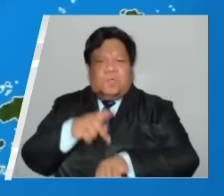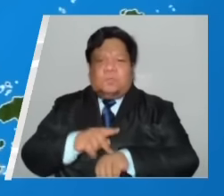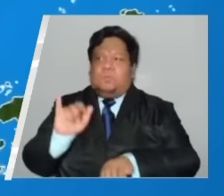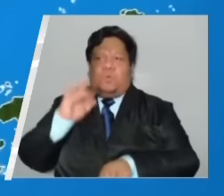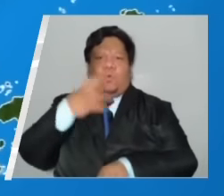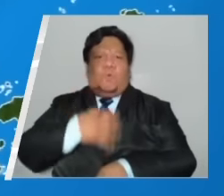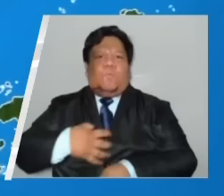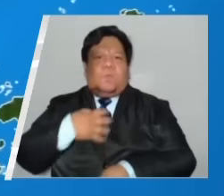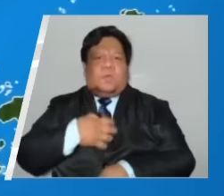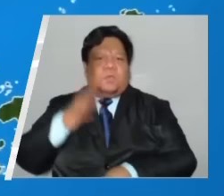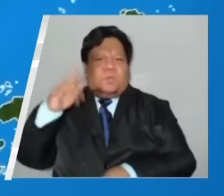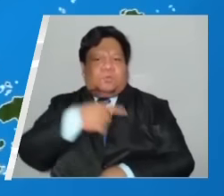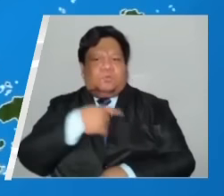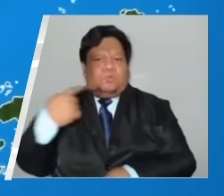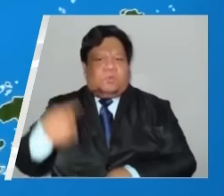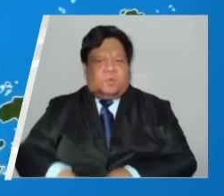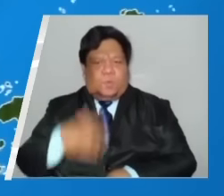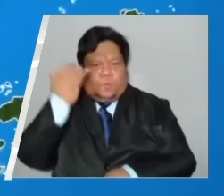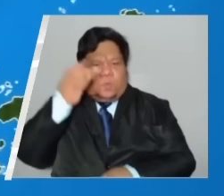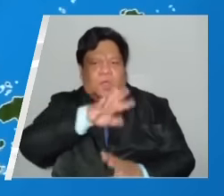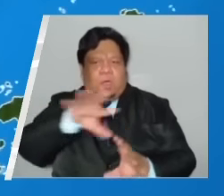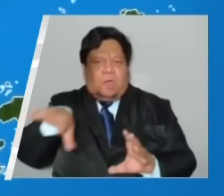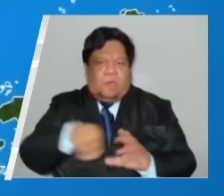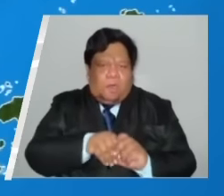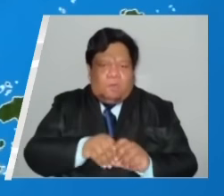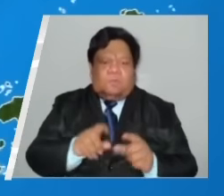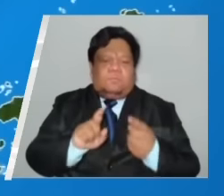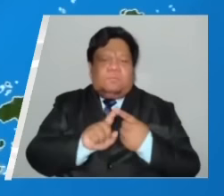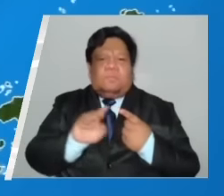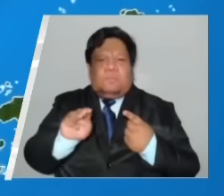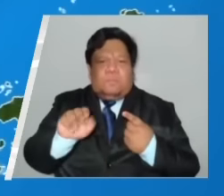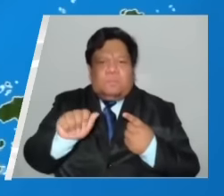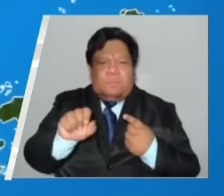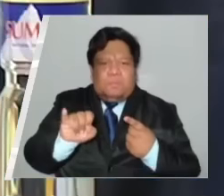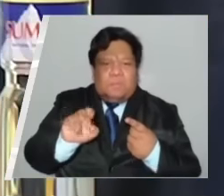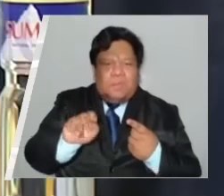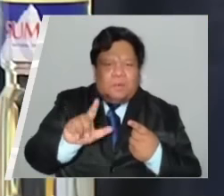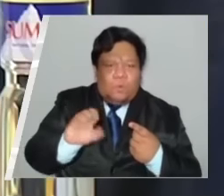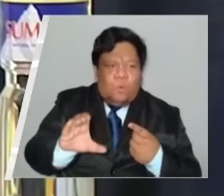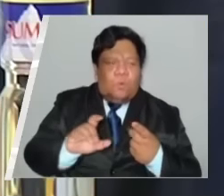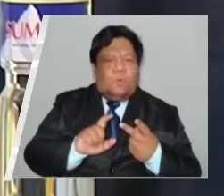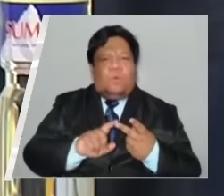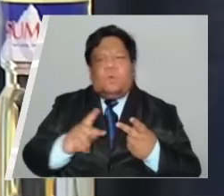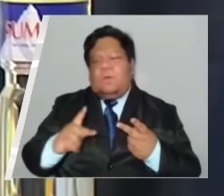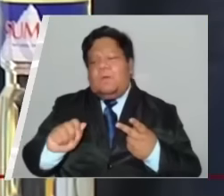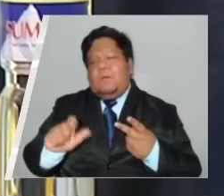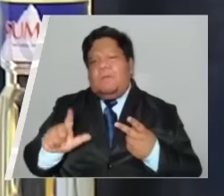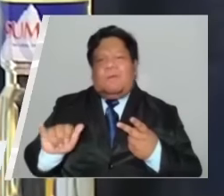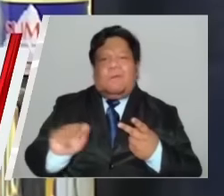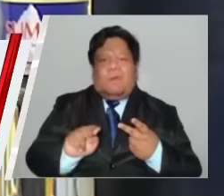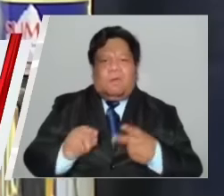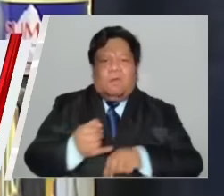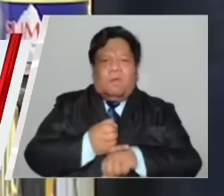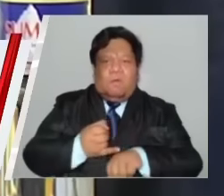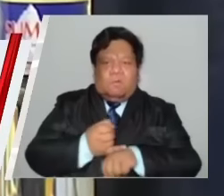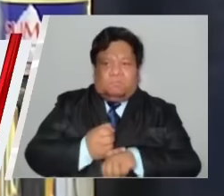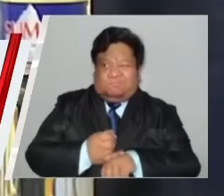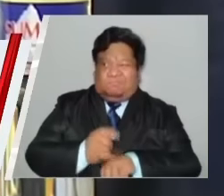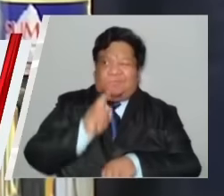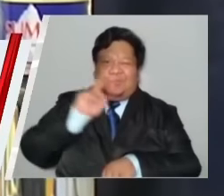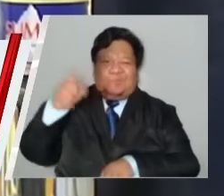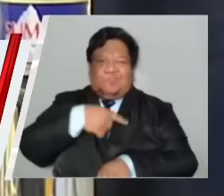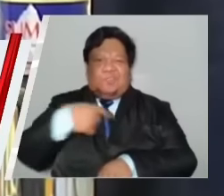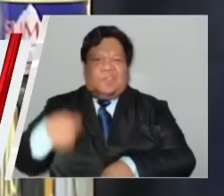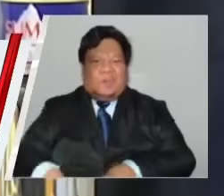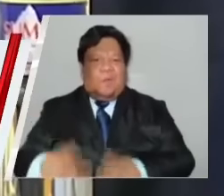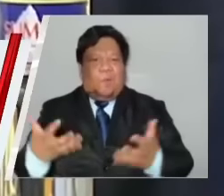at Kalayaan Group of Islands kung saan meron silang inaangkin na mga teritoryo. We deem it as it's illegal. They